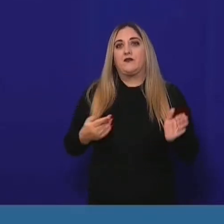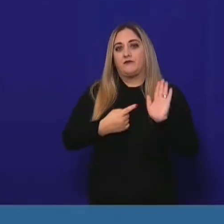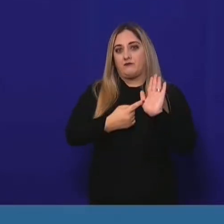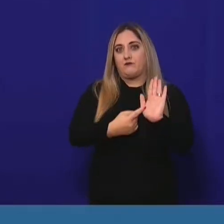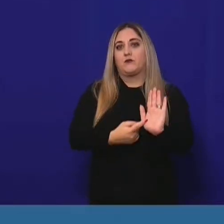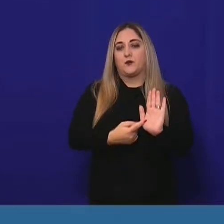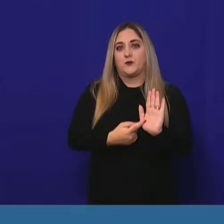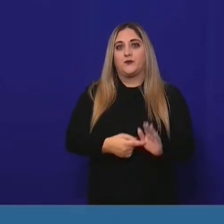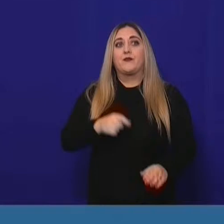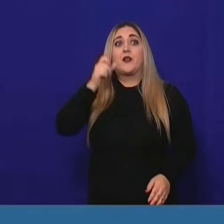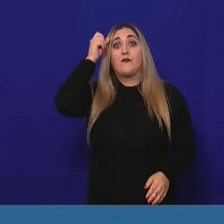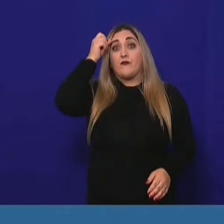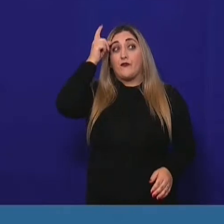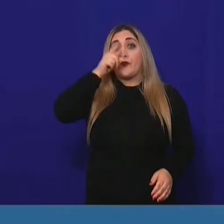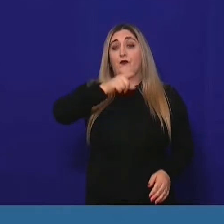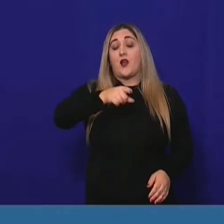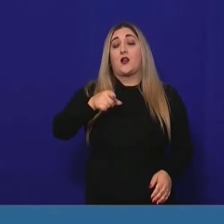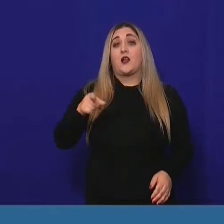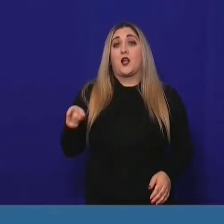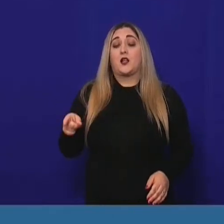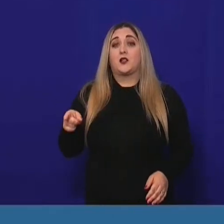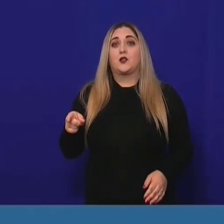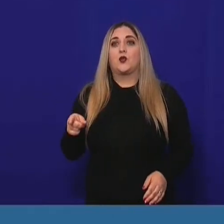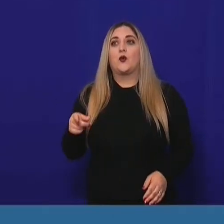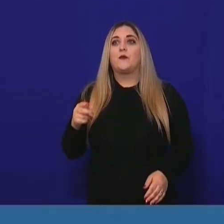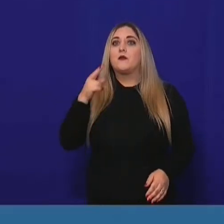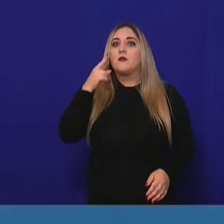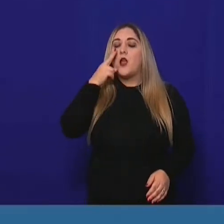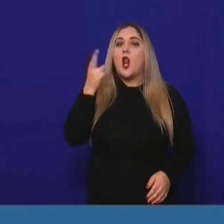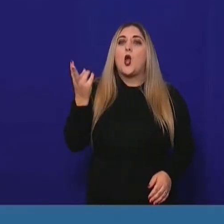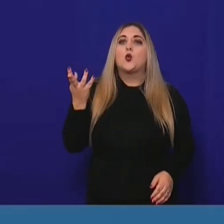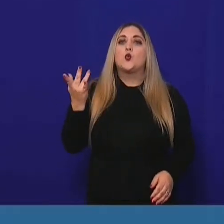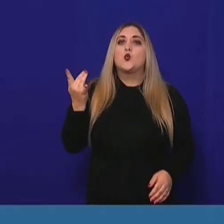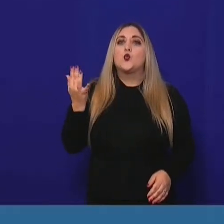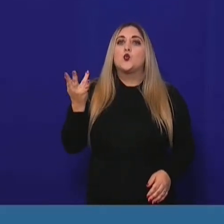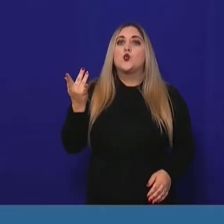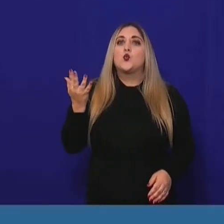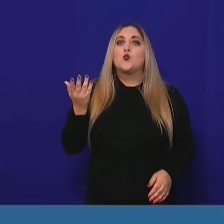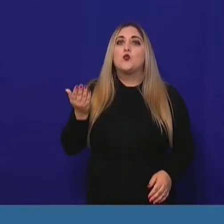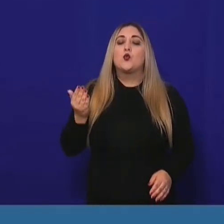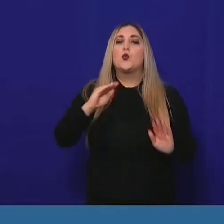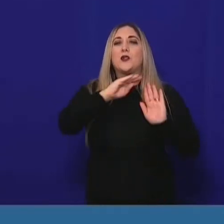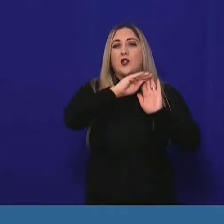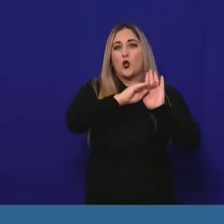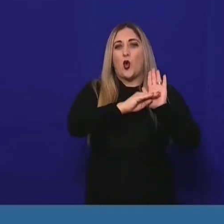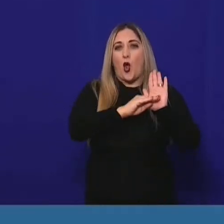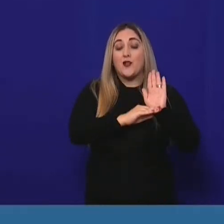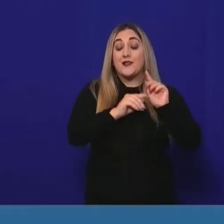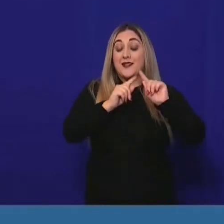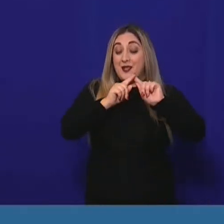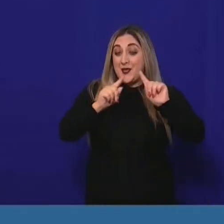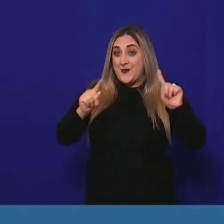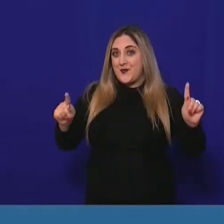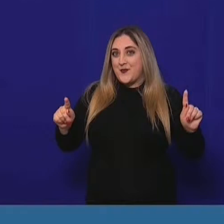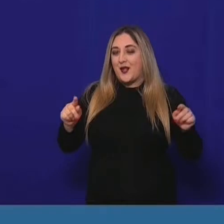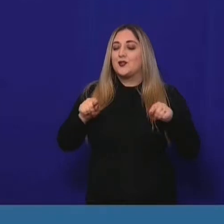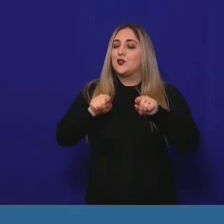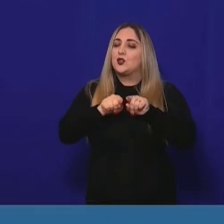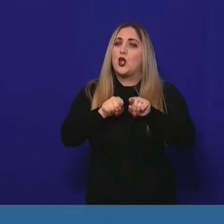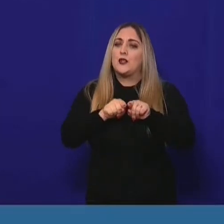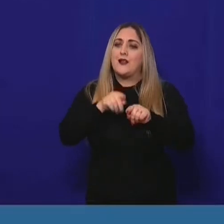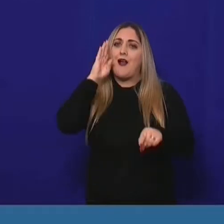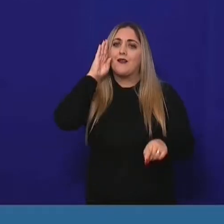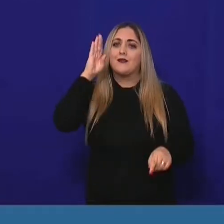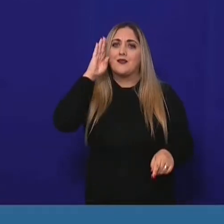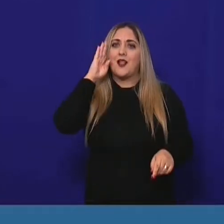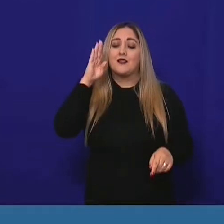indikat. Infakkarkom li vera qegħdin naraw in-numri li bil-mod il-mod qegħdin jonqsu, però dak xorta